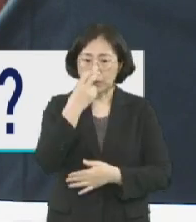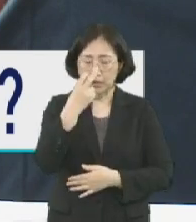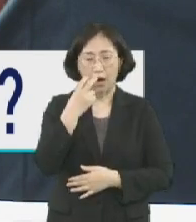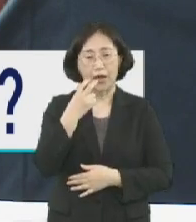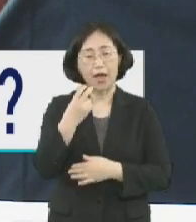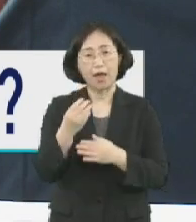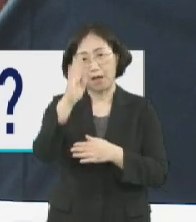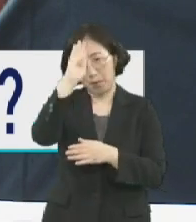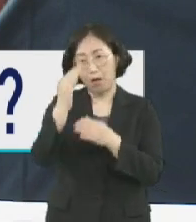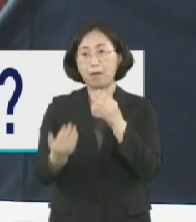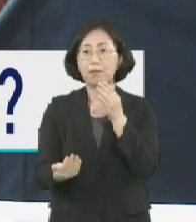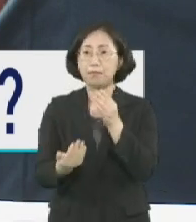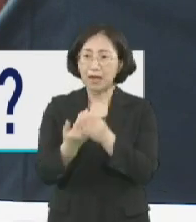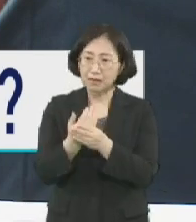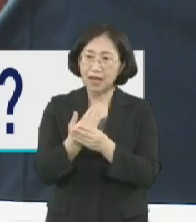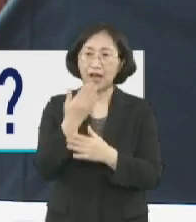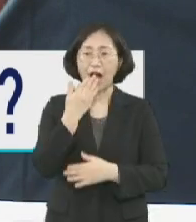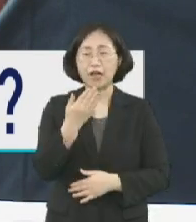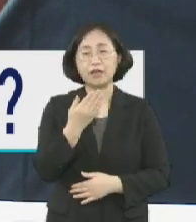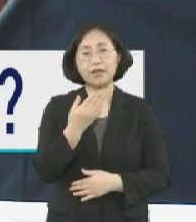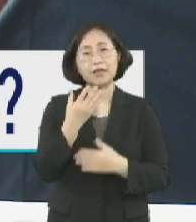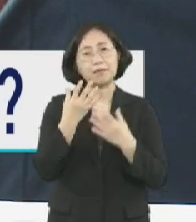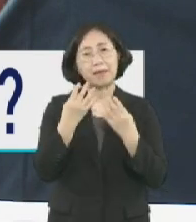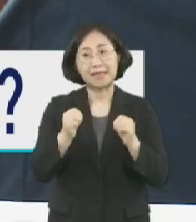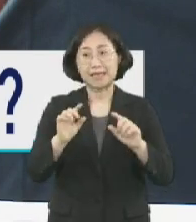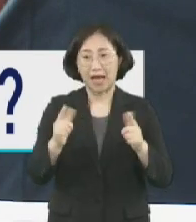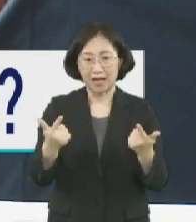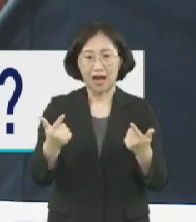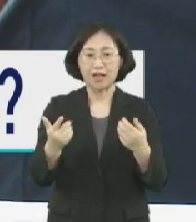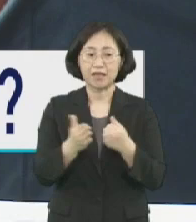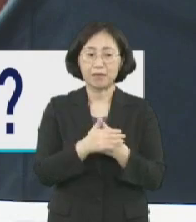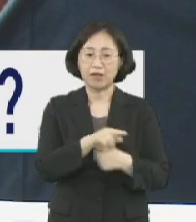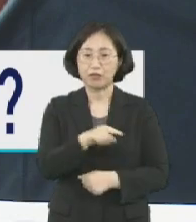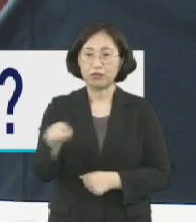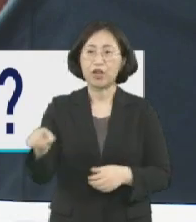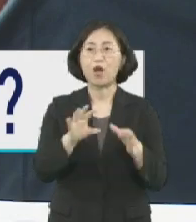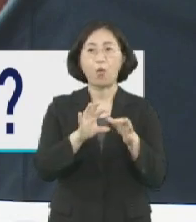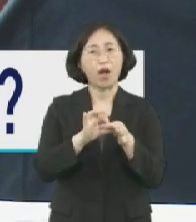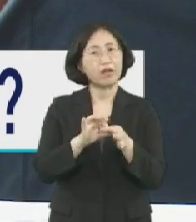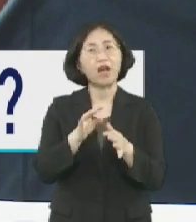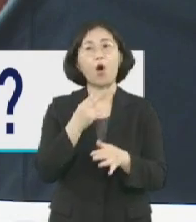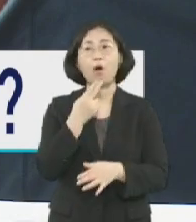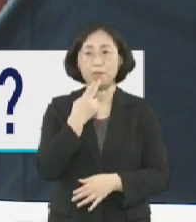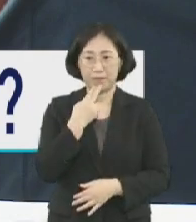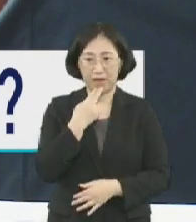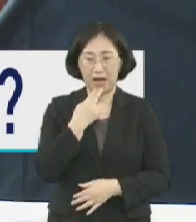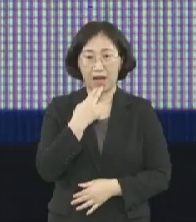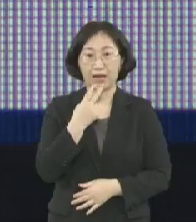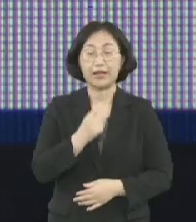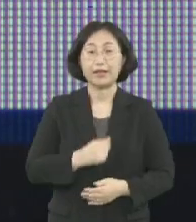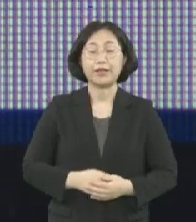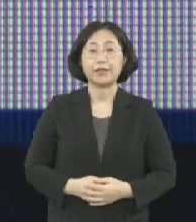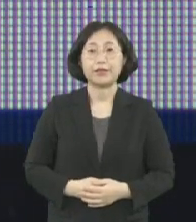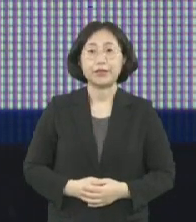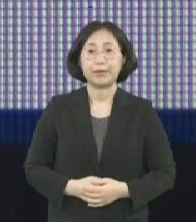않아서 유의미한 인과관계를 찾기 어렵다고 합니다. 정진규 개관 의학전문기자의 보도입니다.